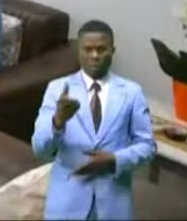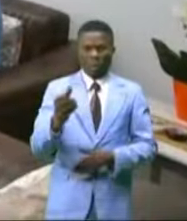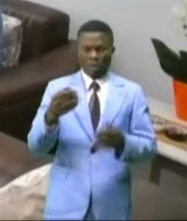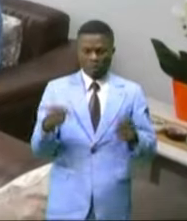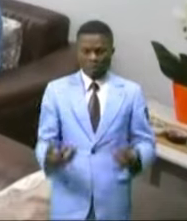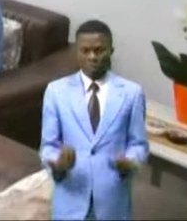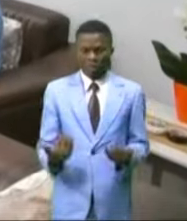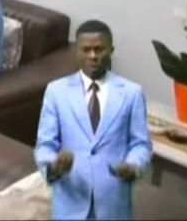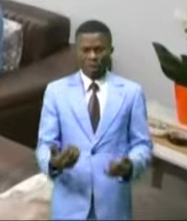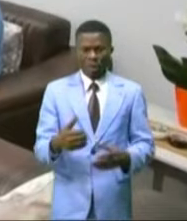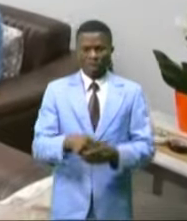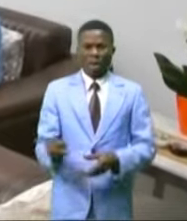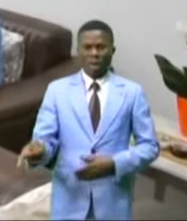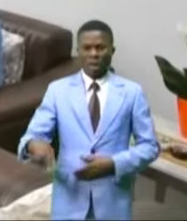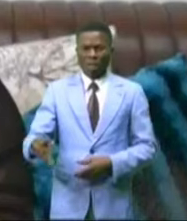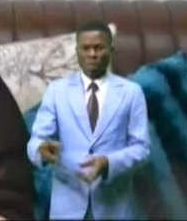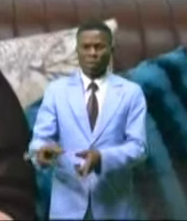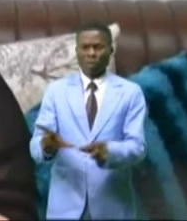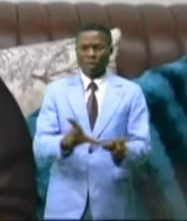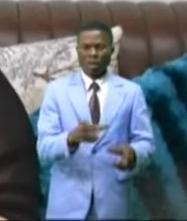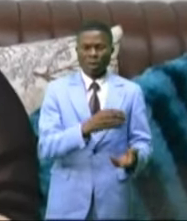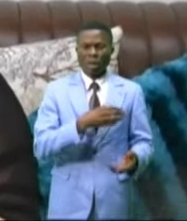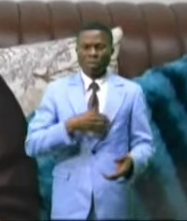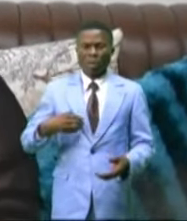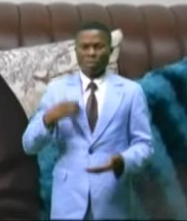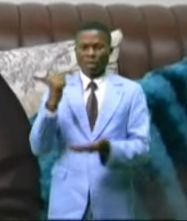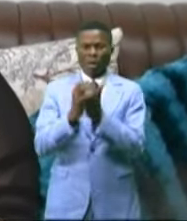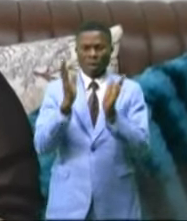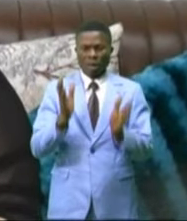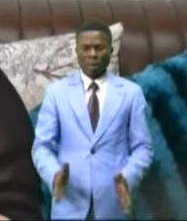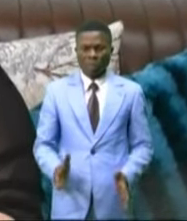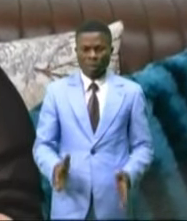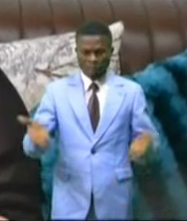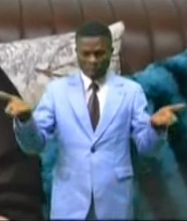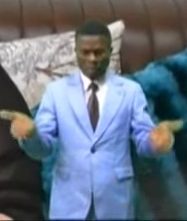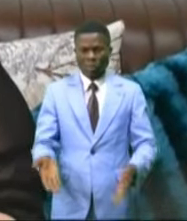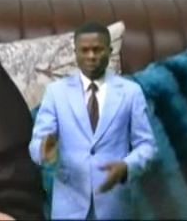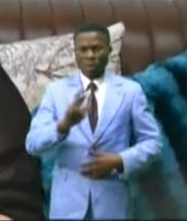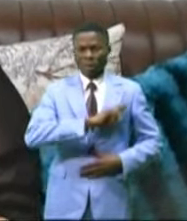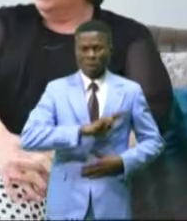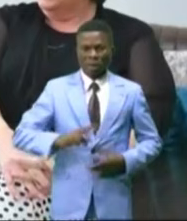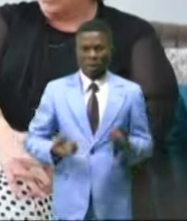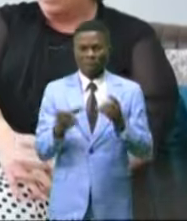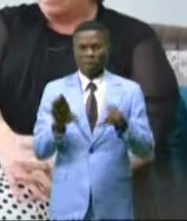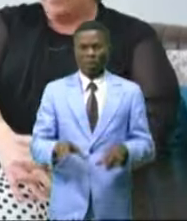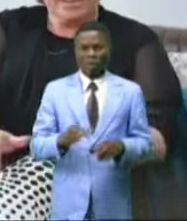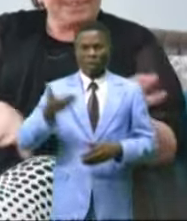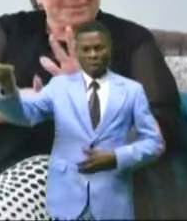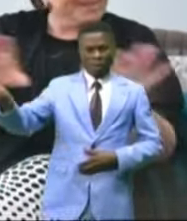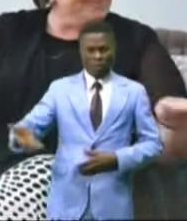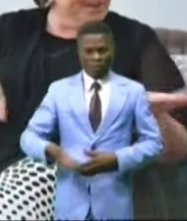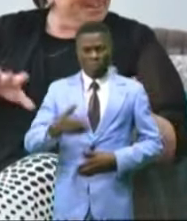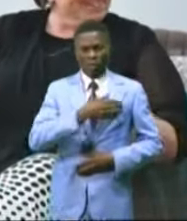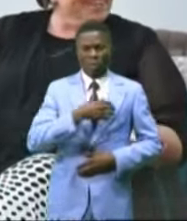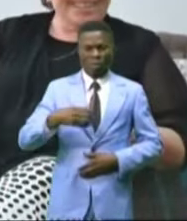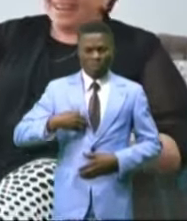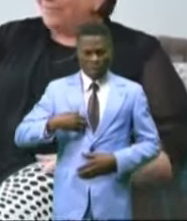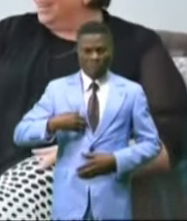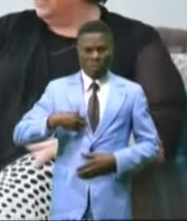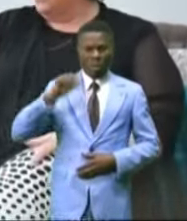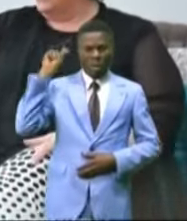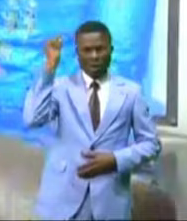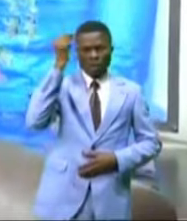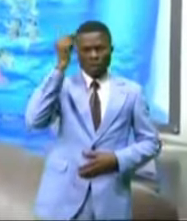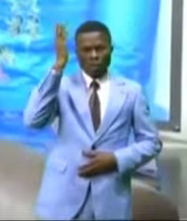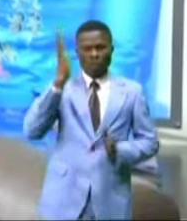travail dans la province du Lualaba l'ambassadrice du Canada en République démocratique du Congo a été reçu par la gouverneur de Provence ce jeudi 8 février